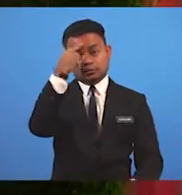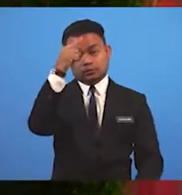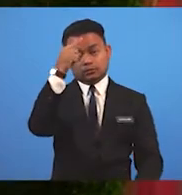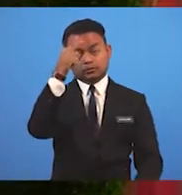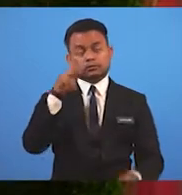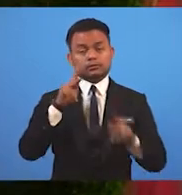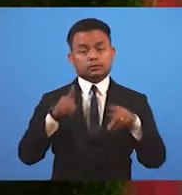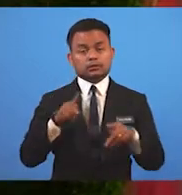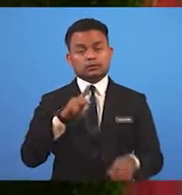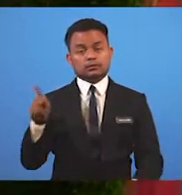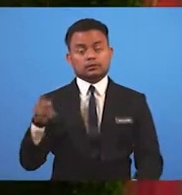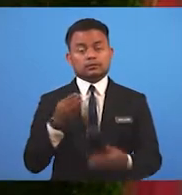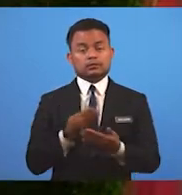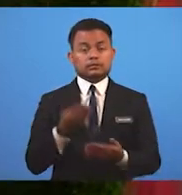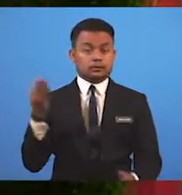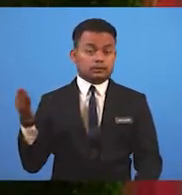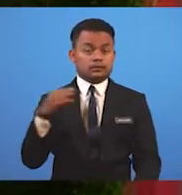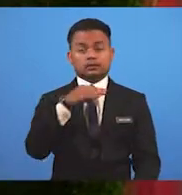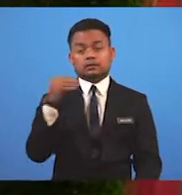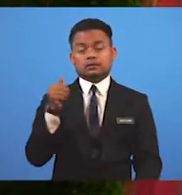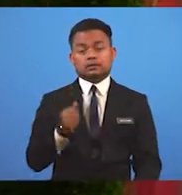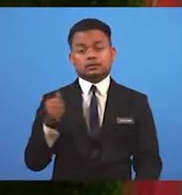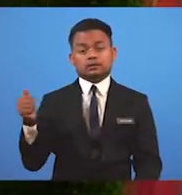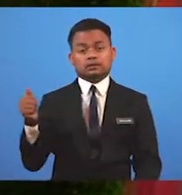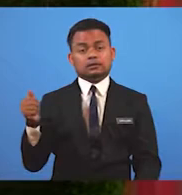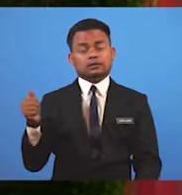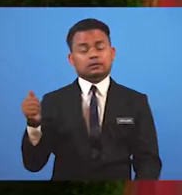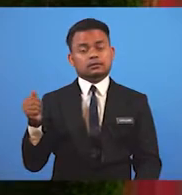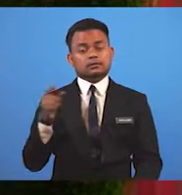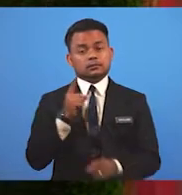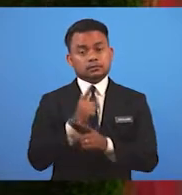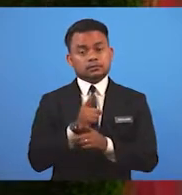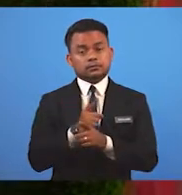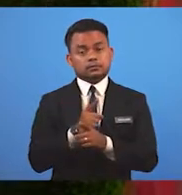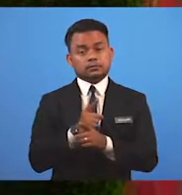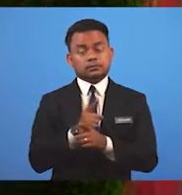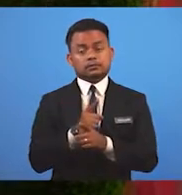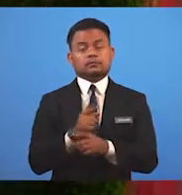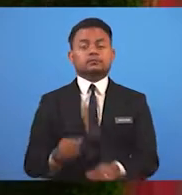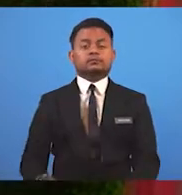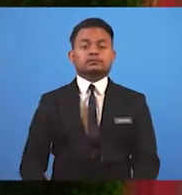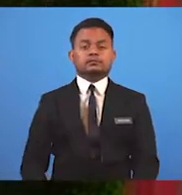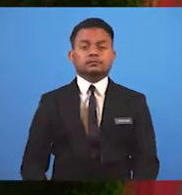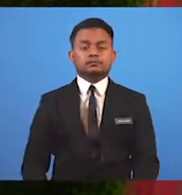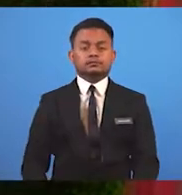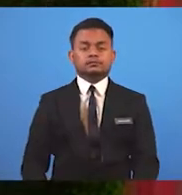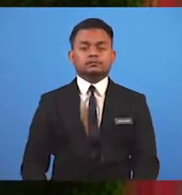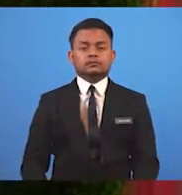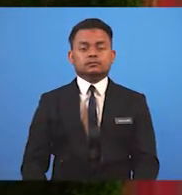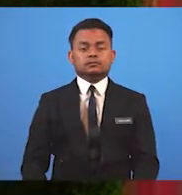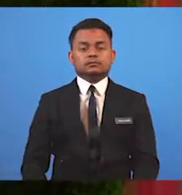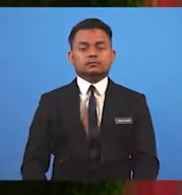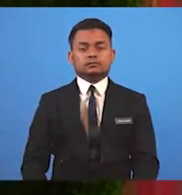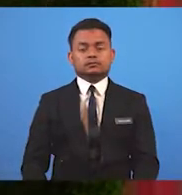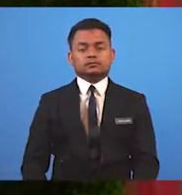Jalan lah. Saya tunggu. Kejap. Kata-kata kalau kejap lah. Oh, ya kan? Okey, boleh cikgu. 3, 2, 1. Aini